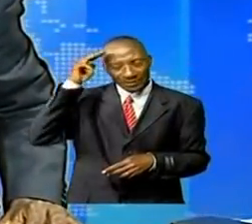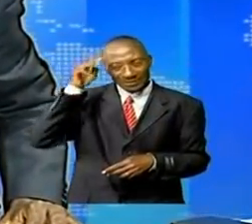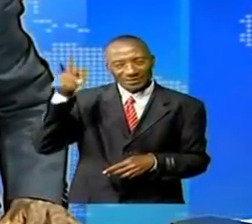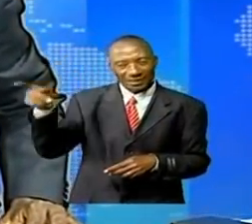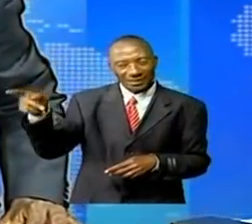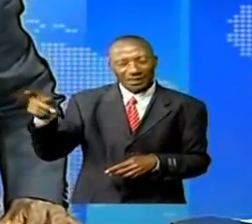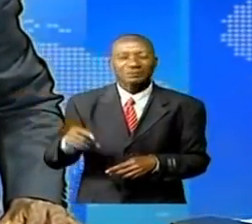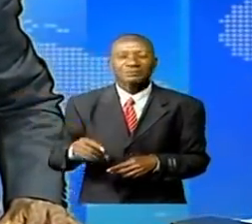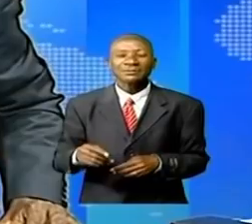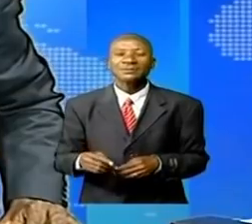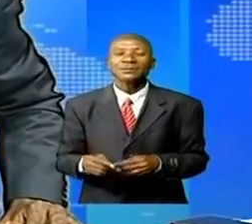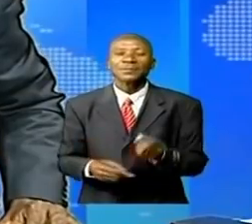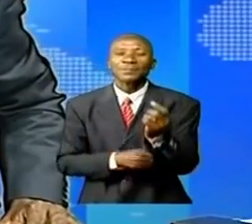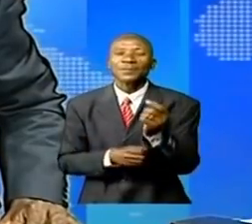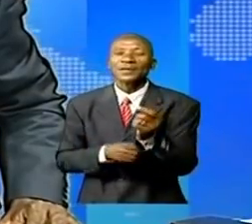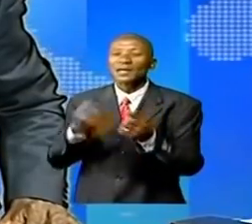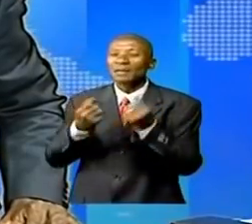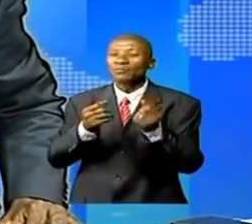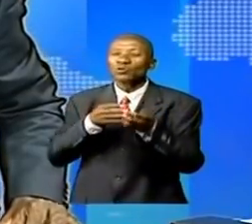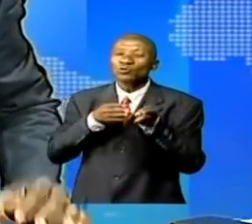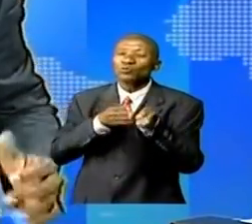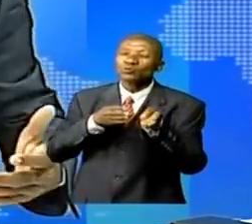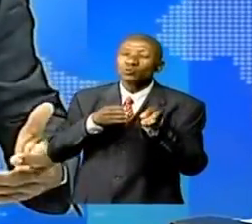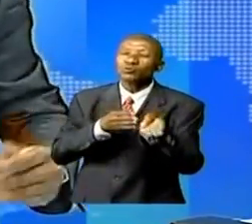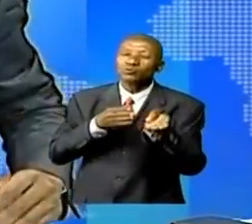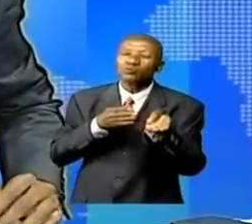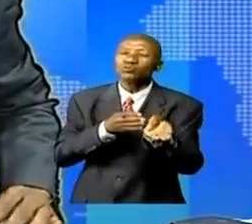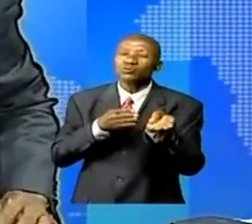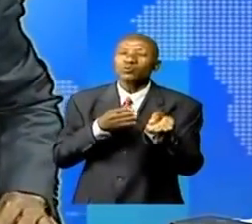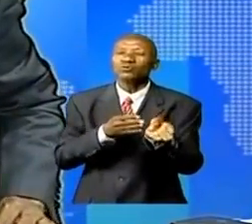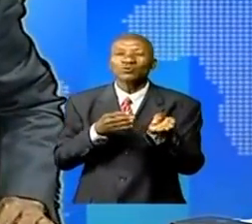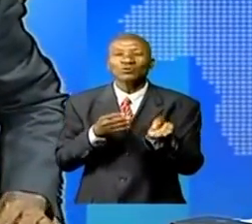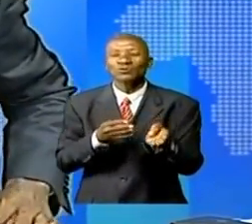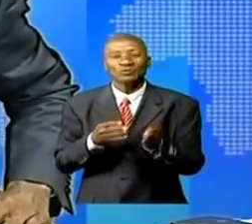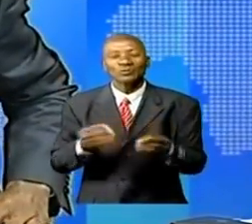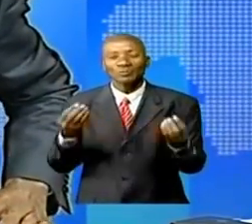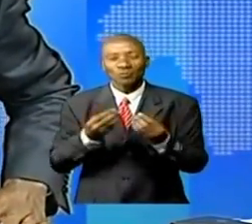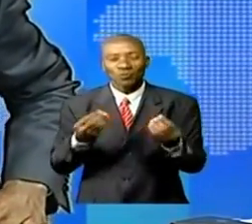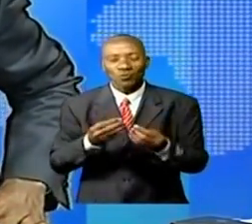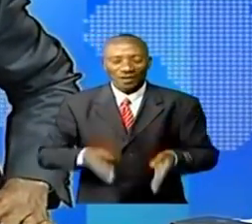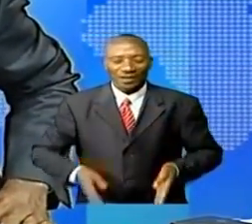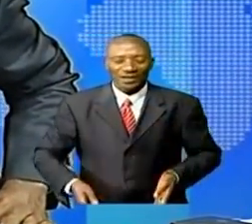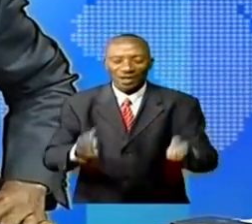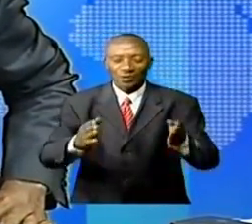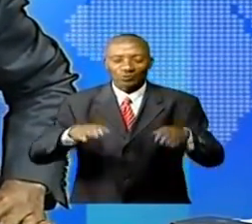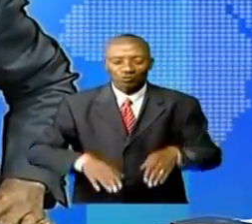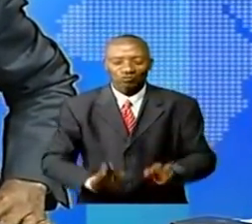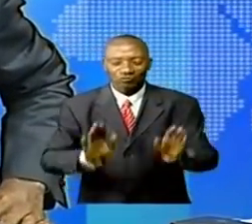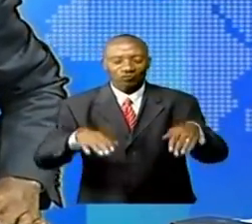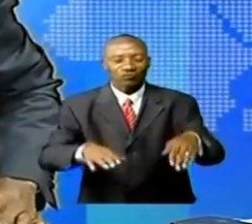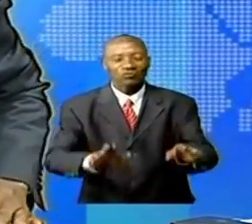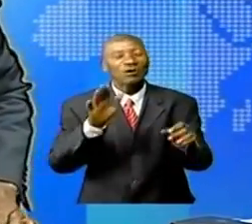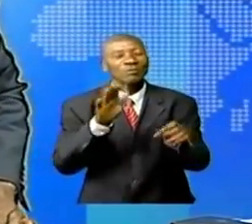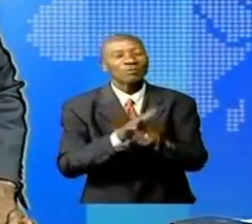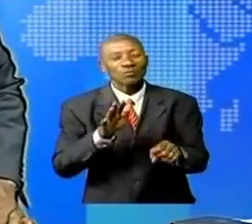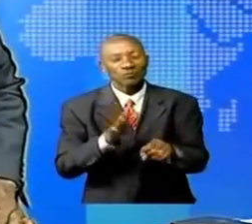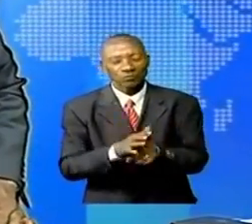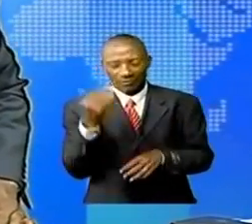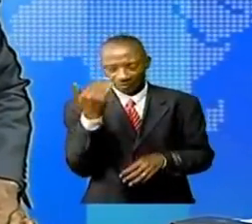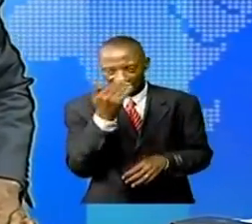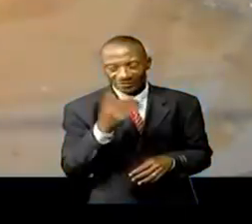les lieux où ils ont constaté les nids des poules qui persistent. Reportage Iverson